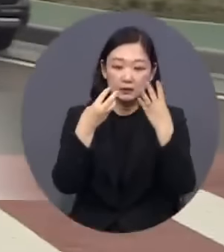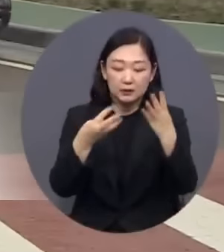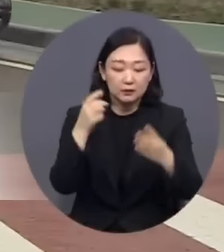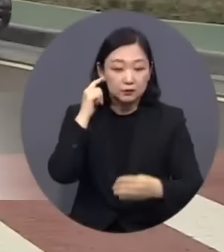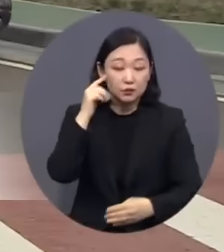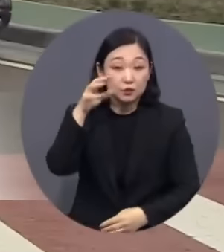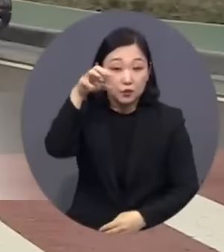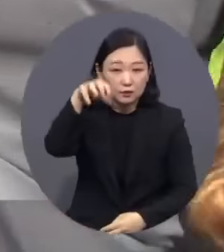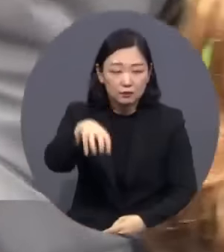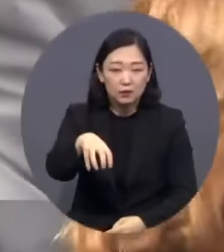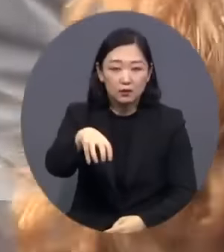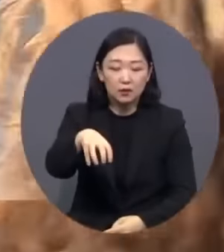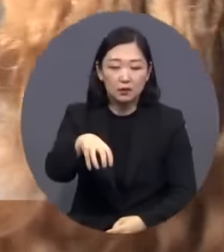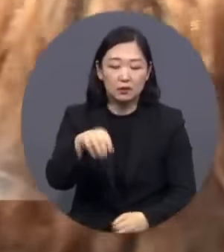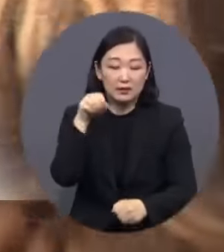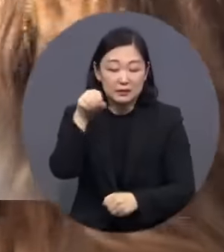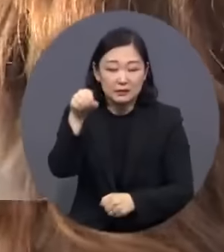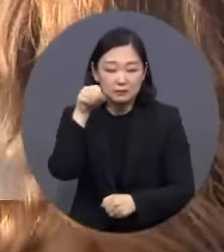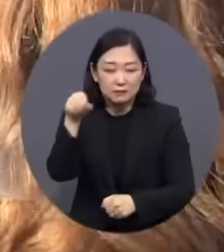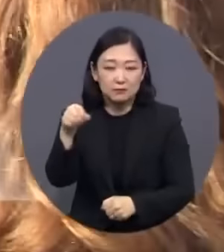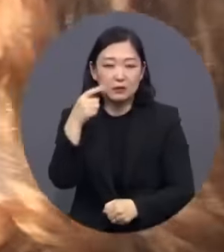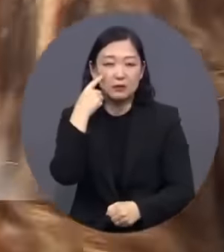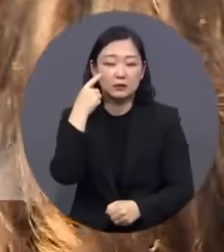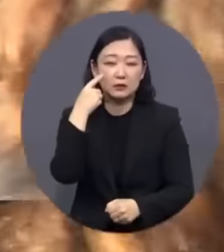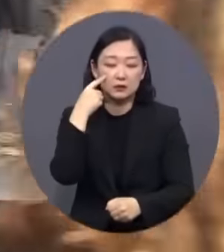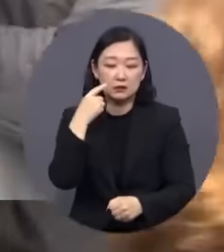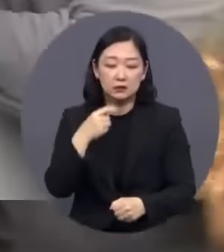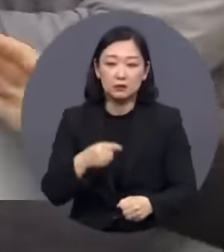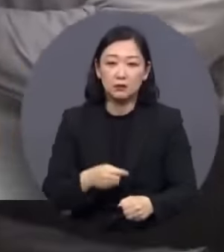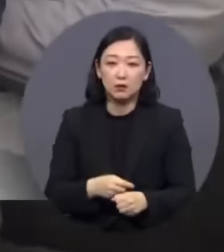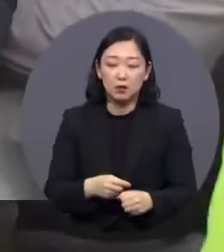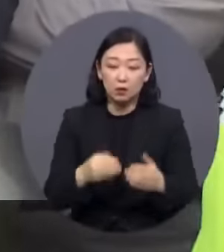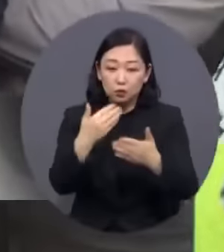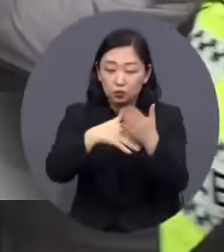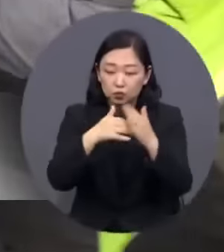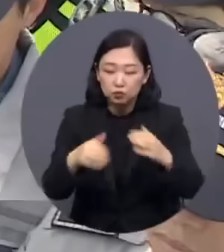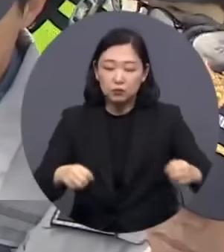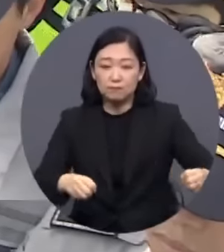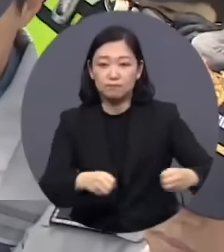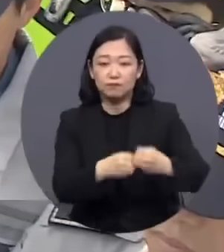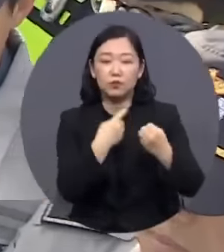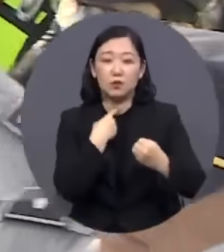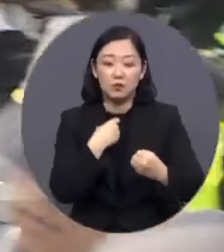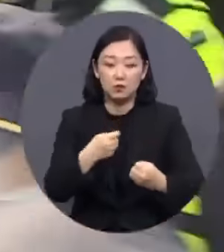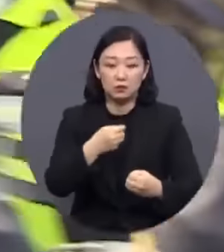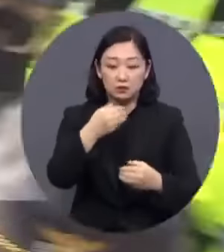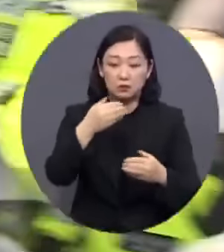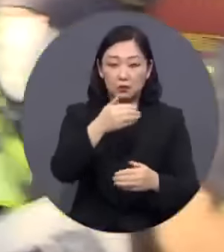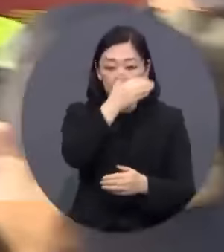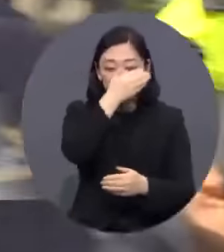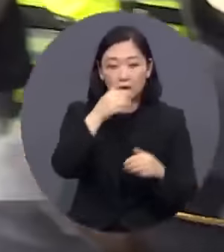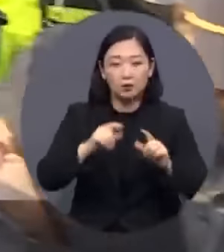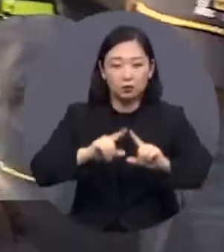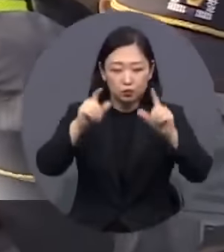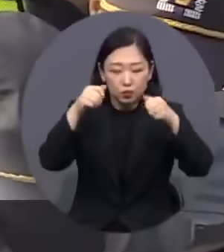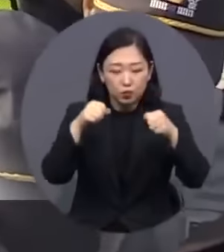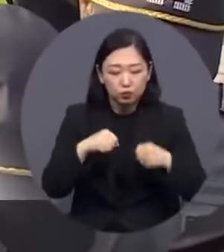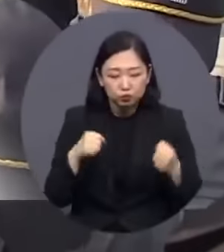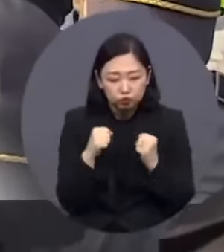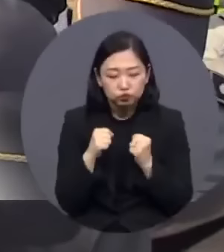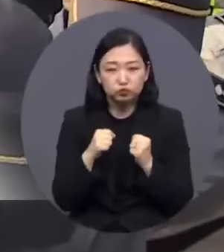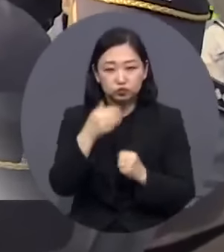앞에서 집회를 시도했다 유족들과 충돌했던 서북청년단은 올해는 제주에 오지 않겠다고